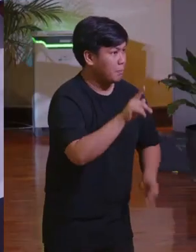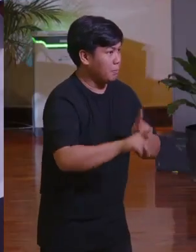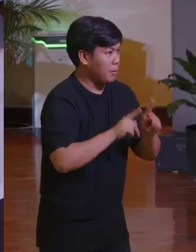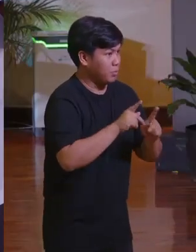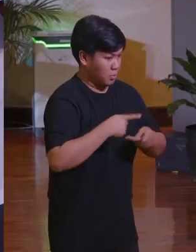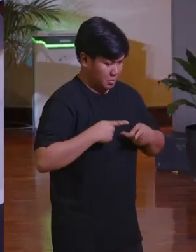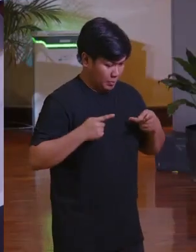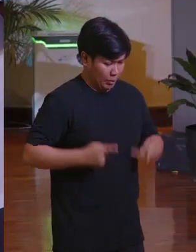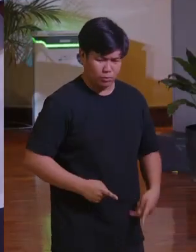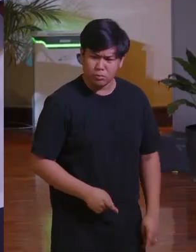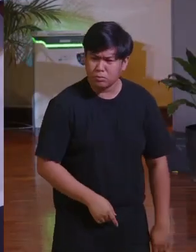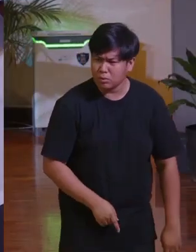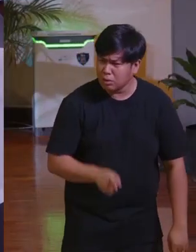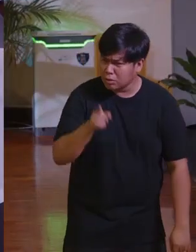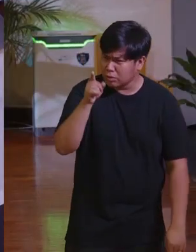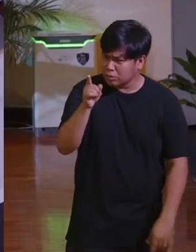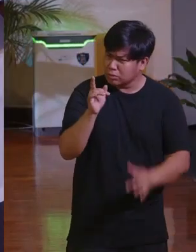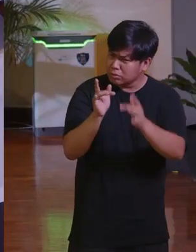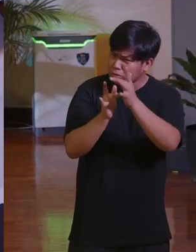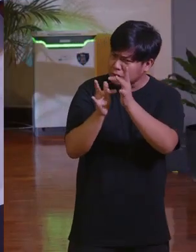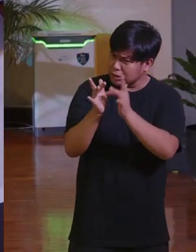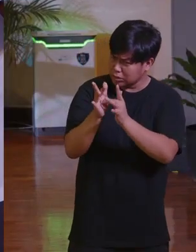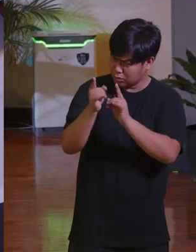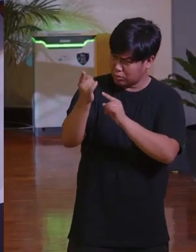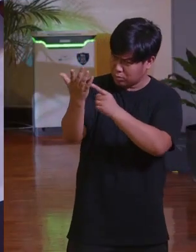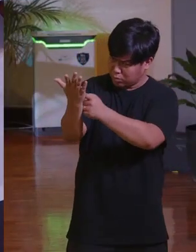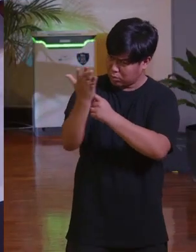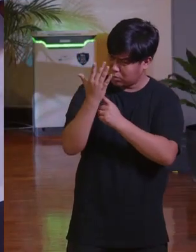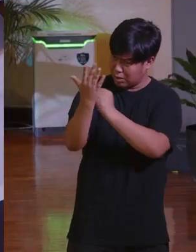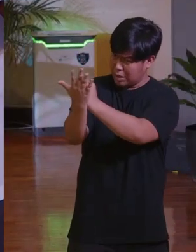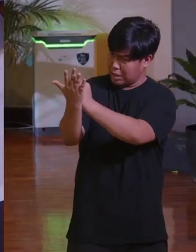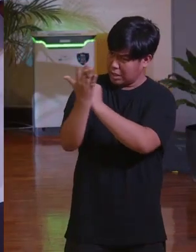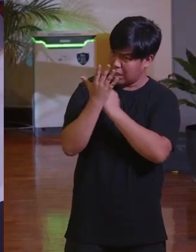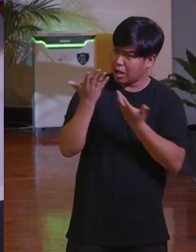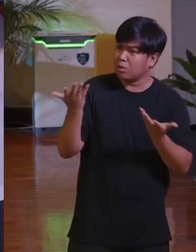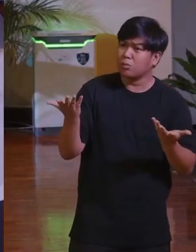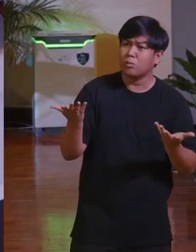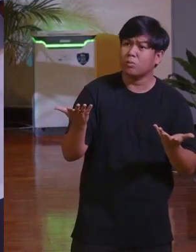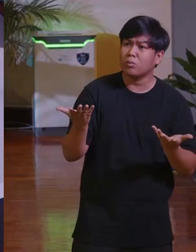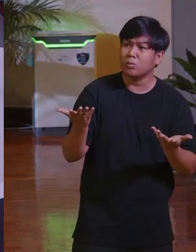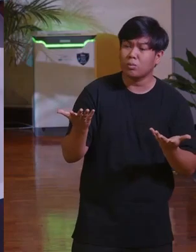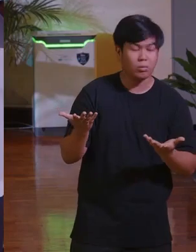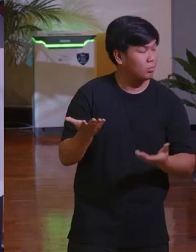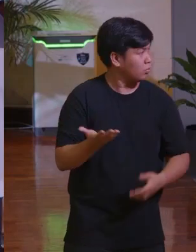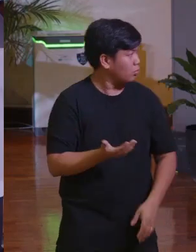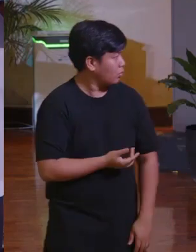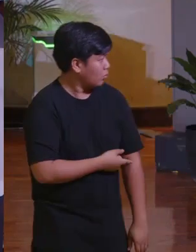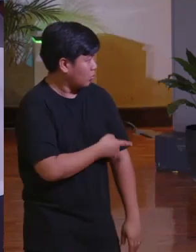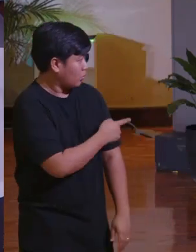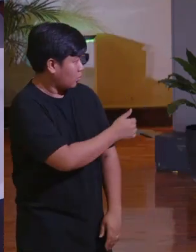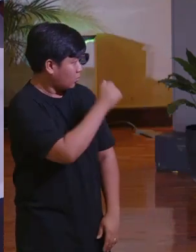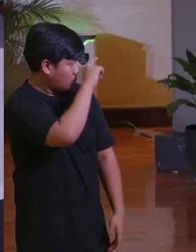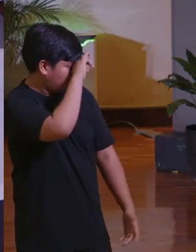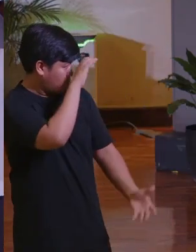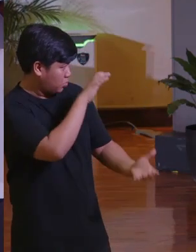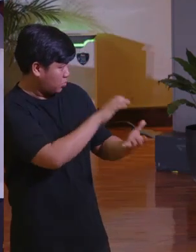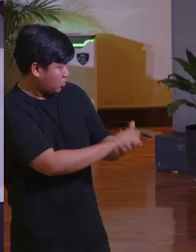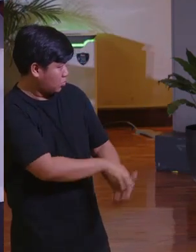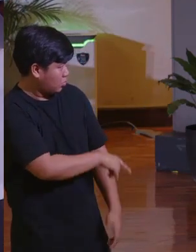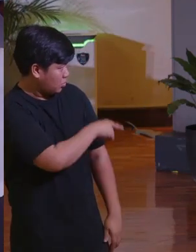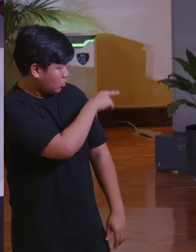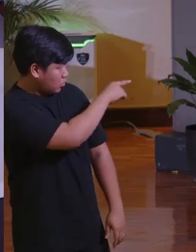scribes, "Teacher, we wish to see a sign from you." But he answered them, "An evil and adulterous generation seeks for a